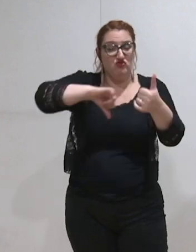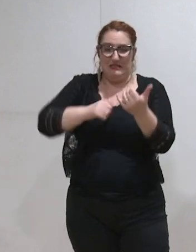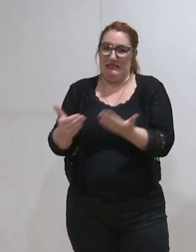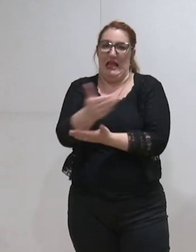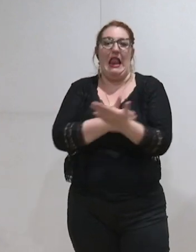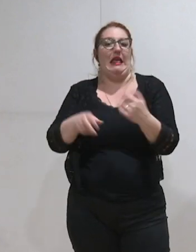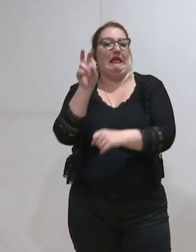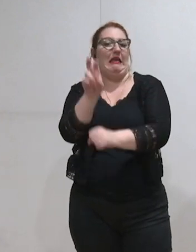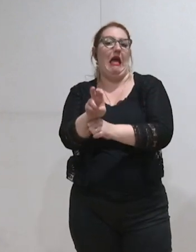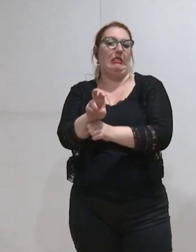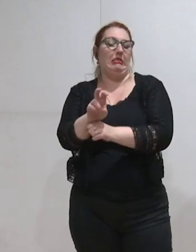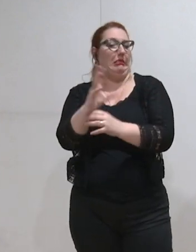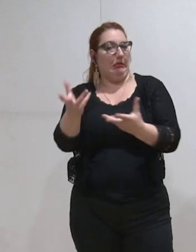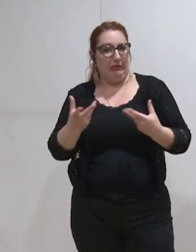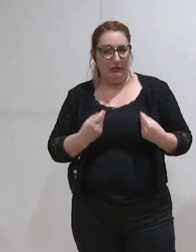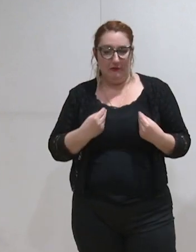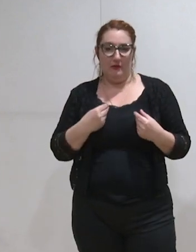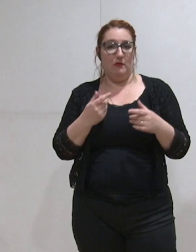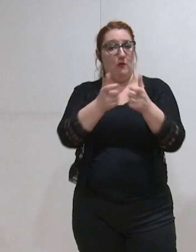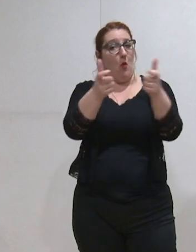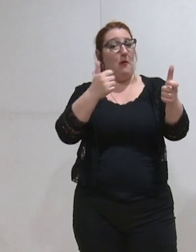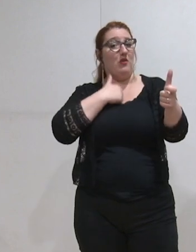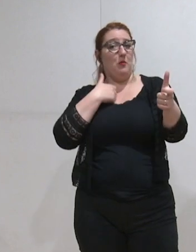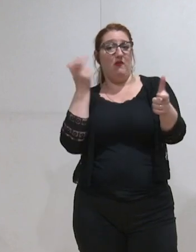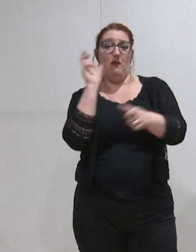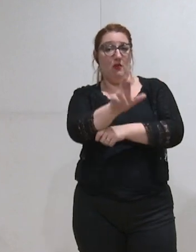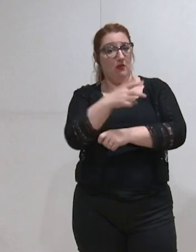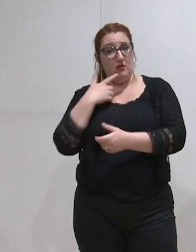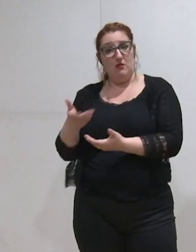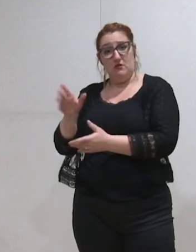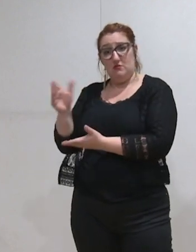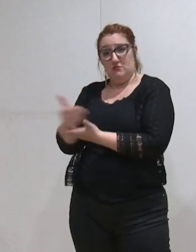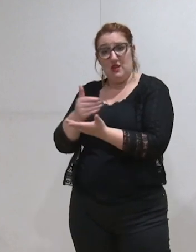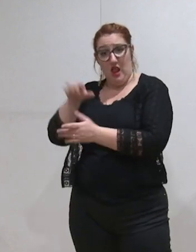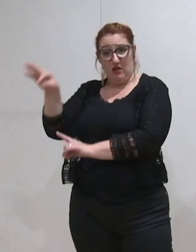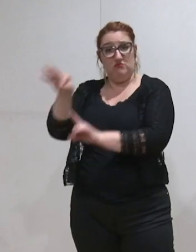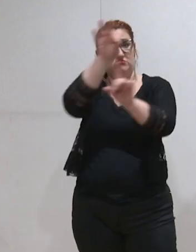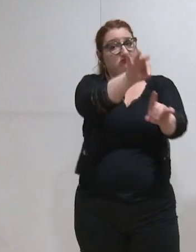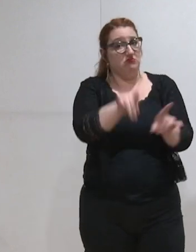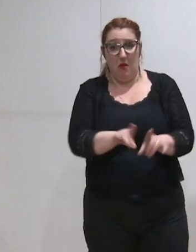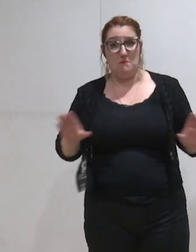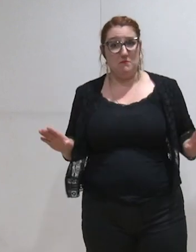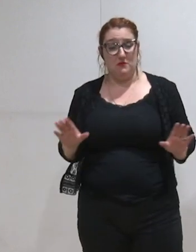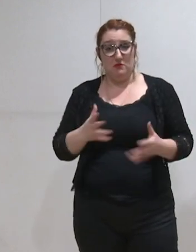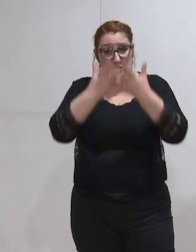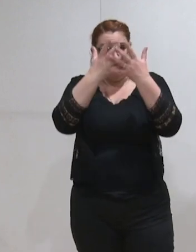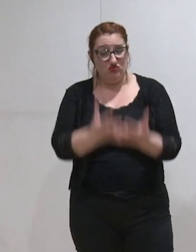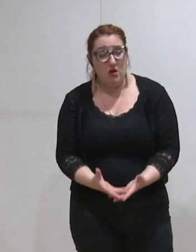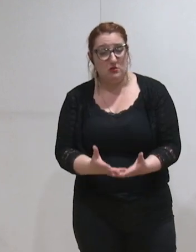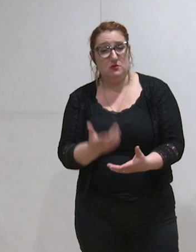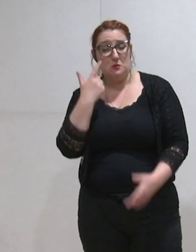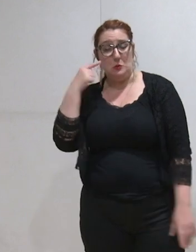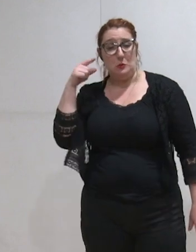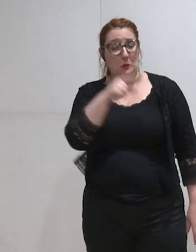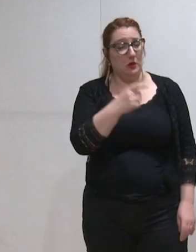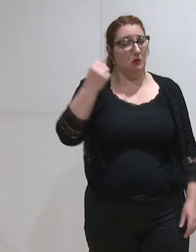euh prendra la DSP aura une obligation de reprise du personnel et donc ça sera une charge plus lourde pour